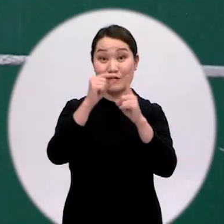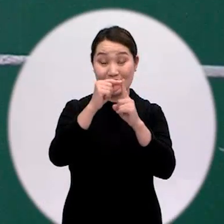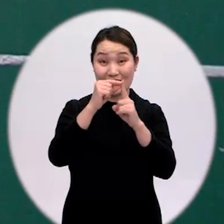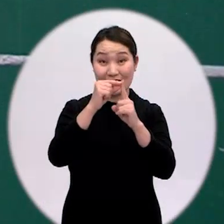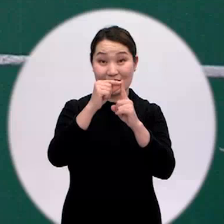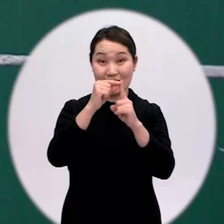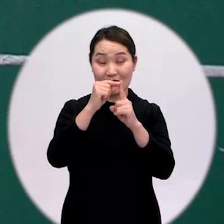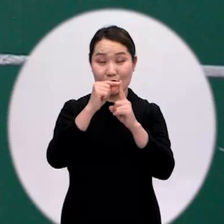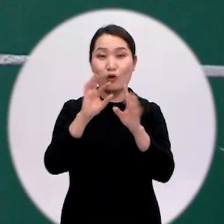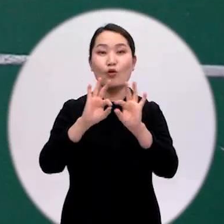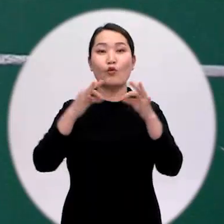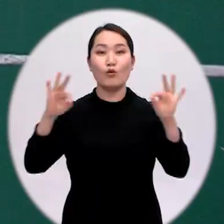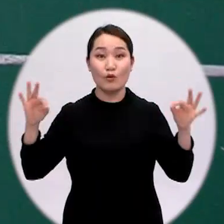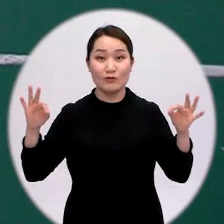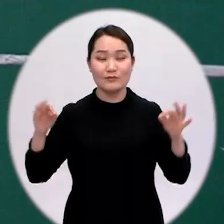бичиё.